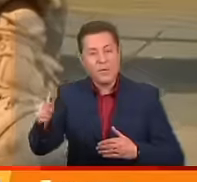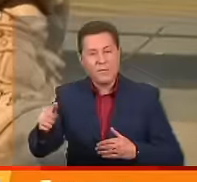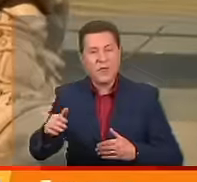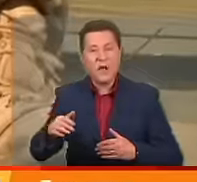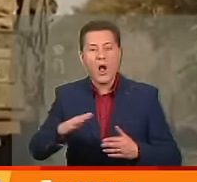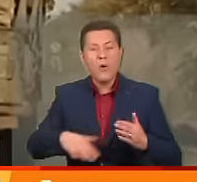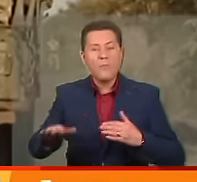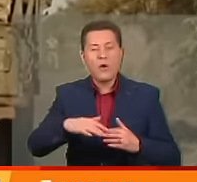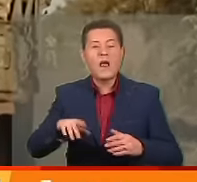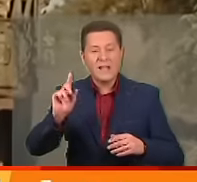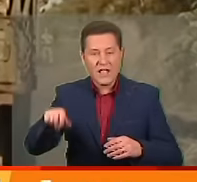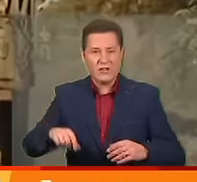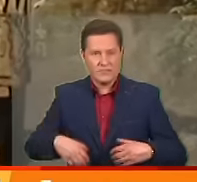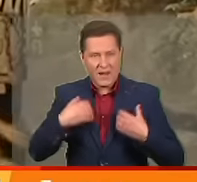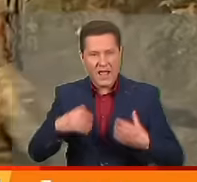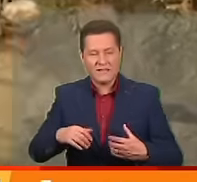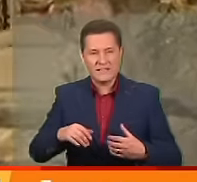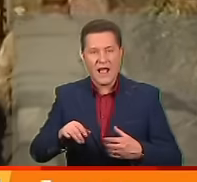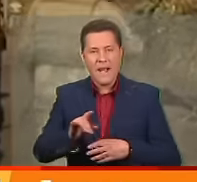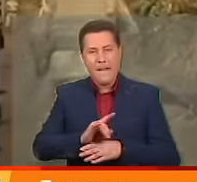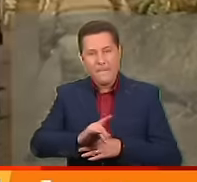бояться підстав. Будьте здорові!